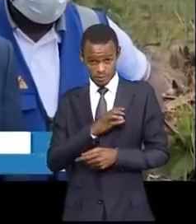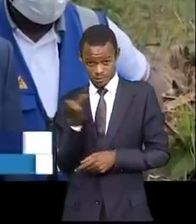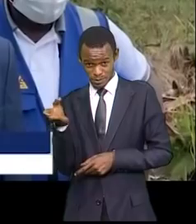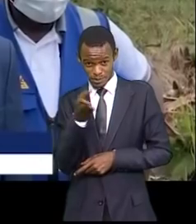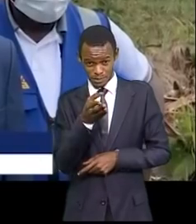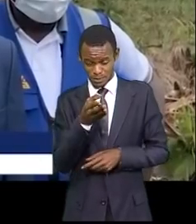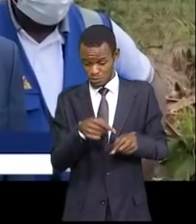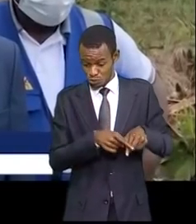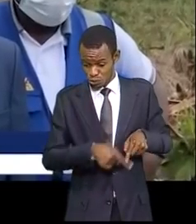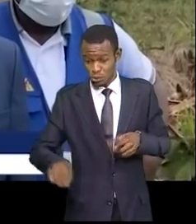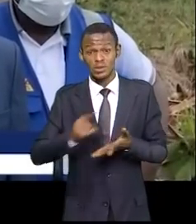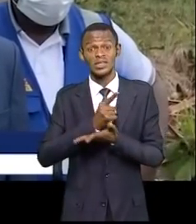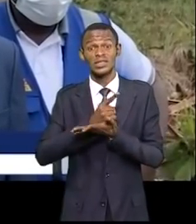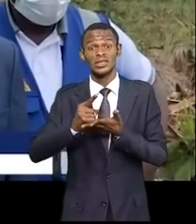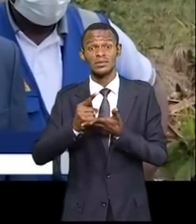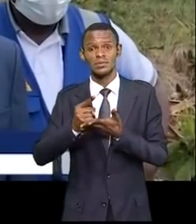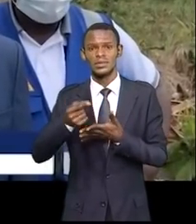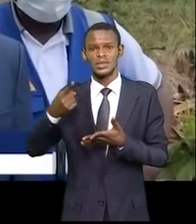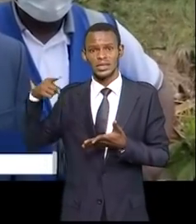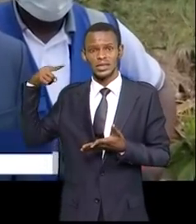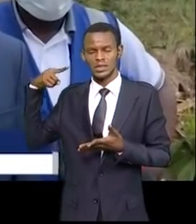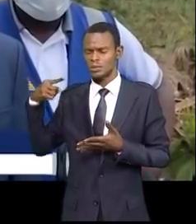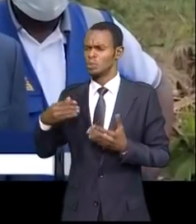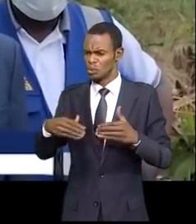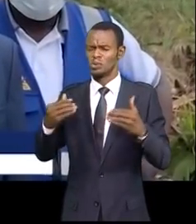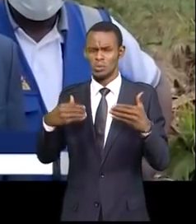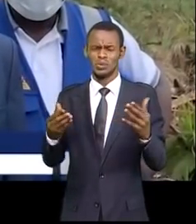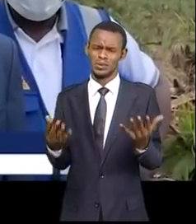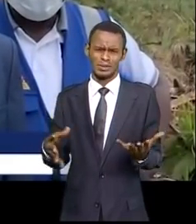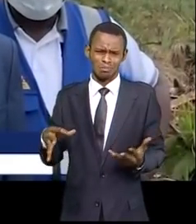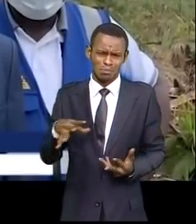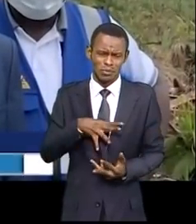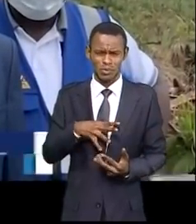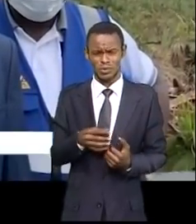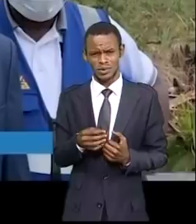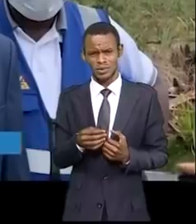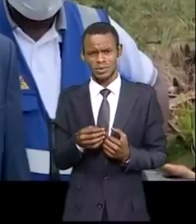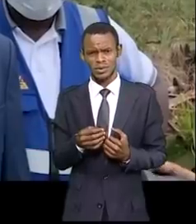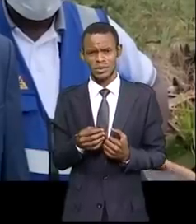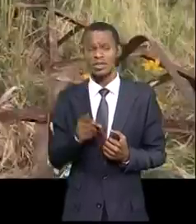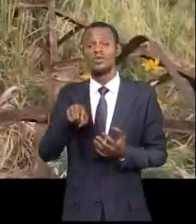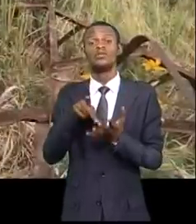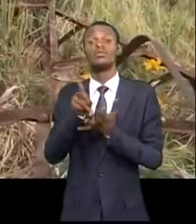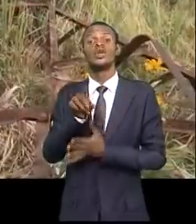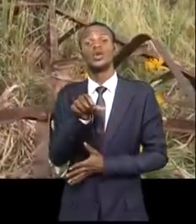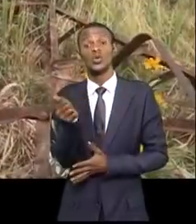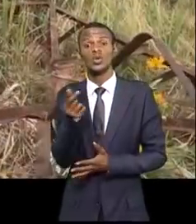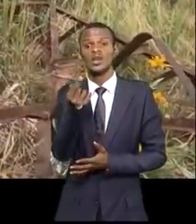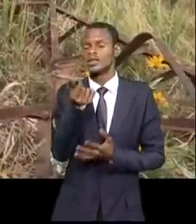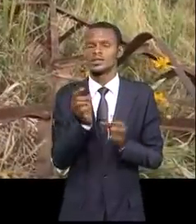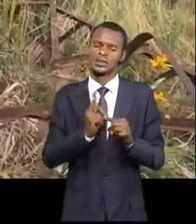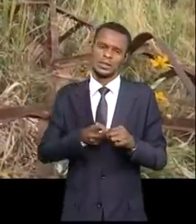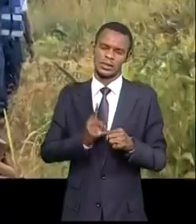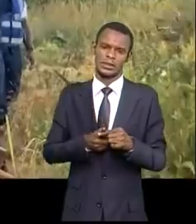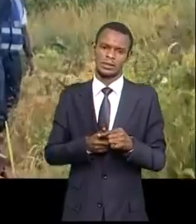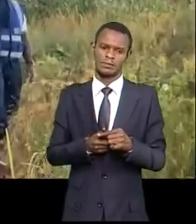mais aussi sur l'économie du pays et le développement le bonheur de tout le monde quoi le couvre-feu n'est pas